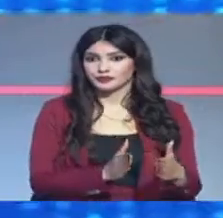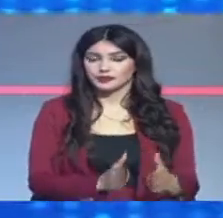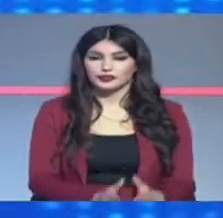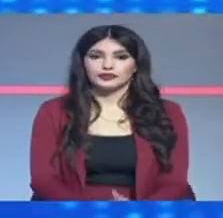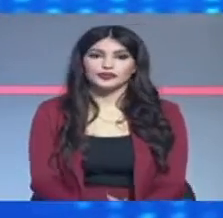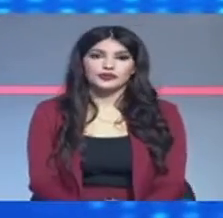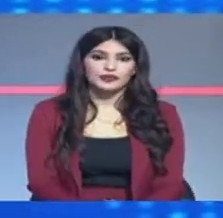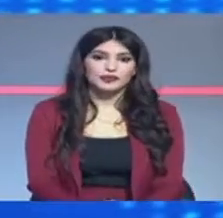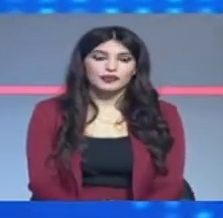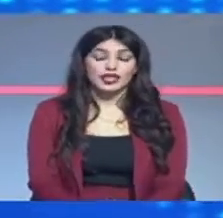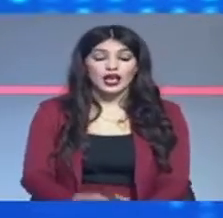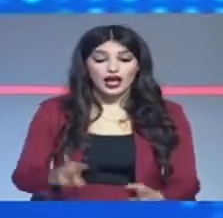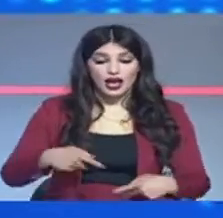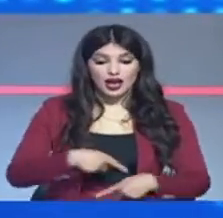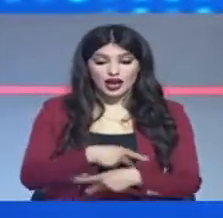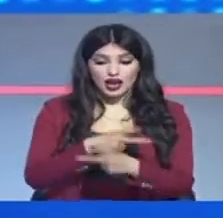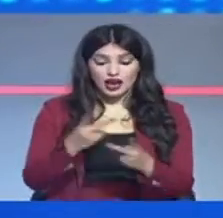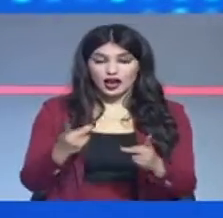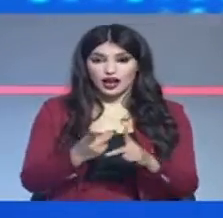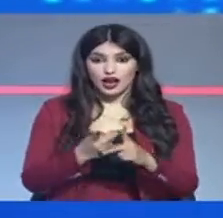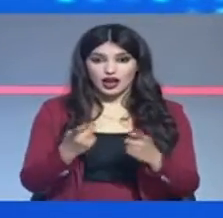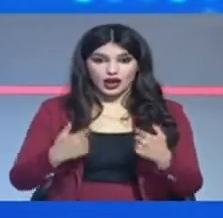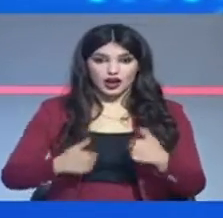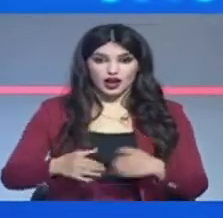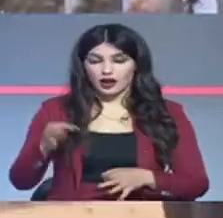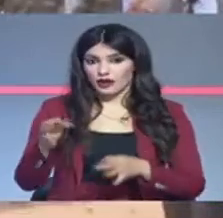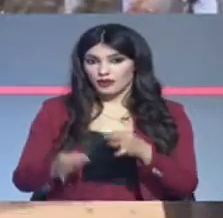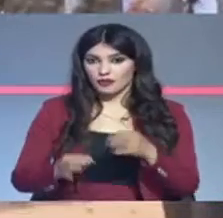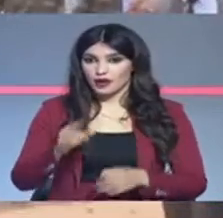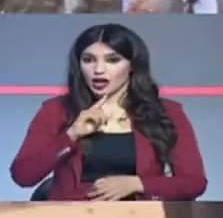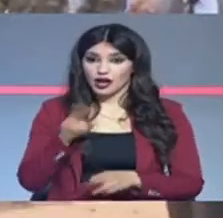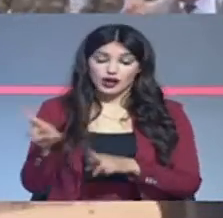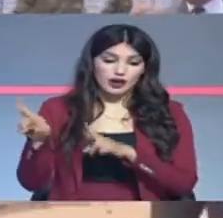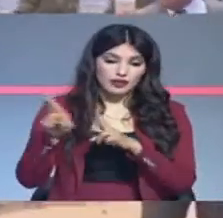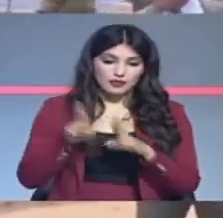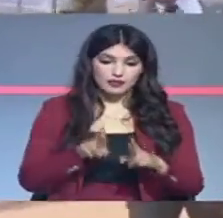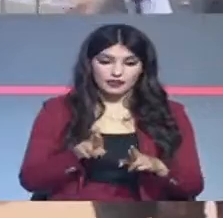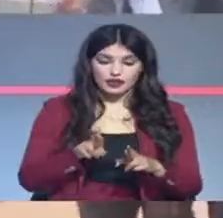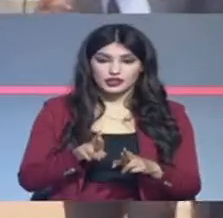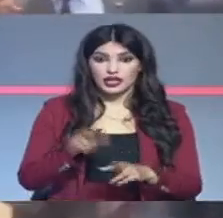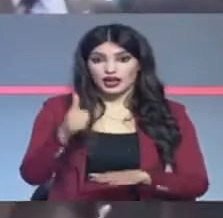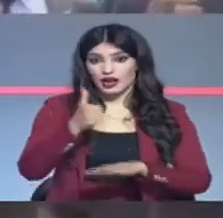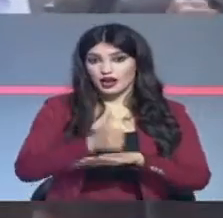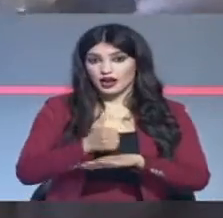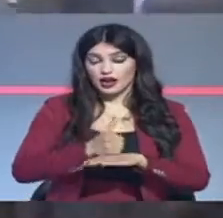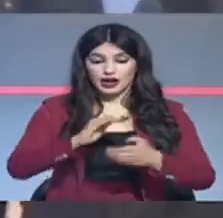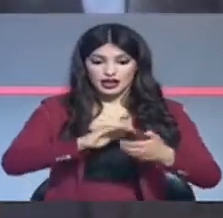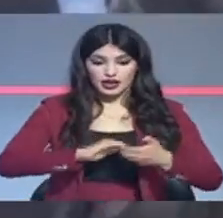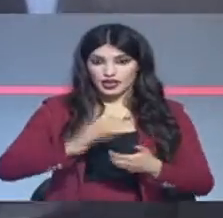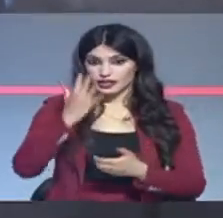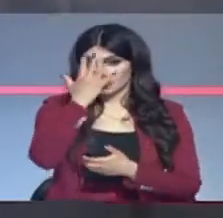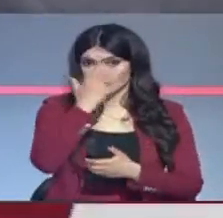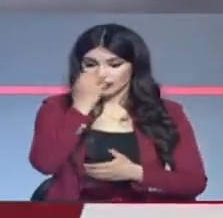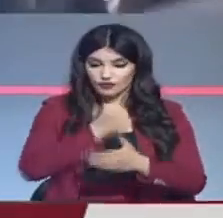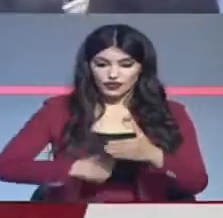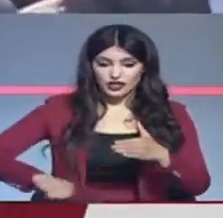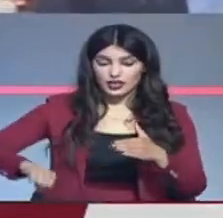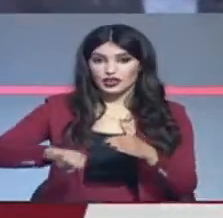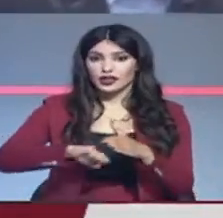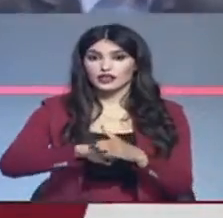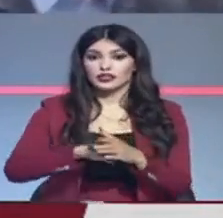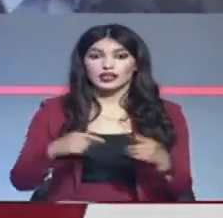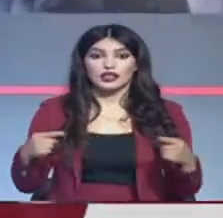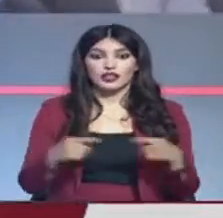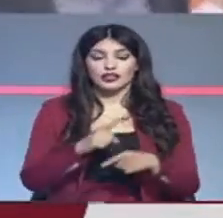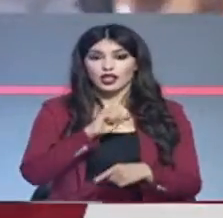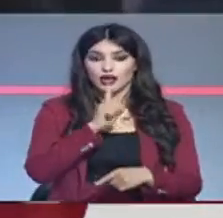اصدرت محكمه التحكيم الرياضيه تاس قرارها في استئناف احمد احمد الرئيس السابق للاتحاد الافريقي لكره القدم ضد